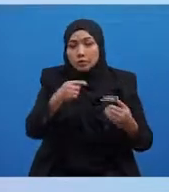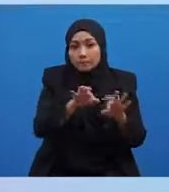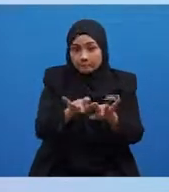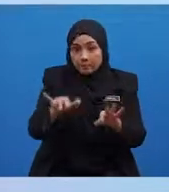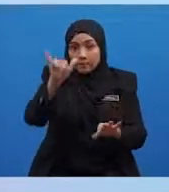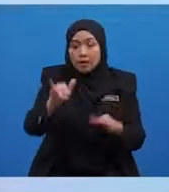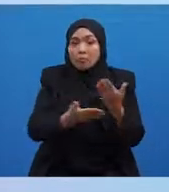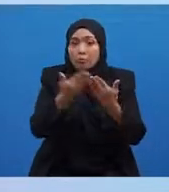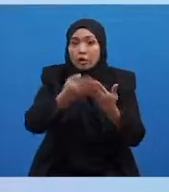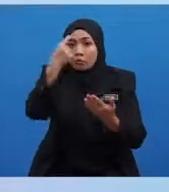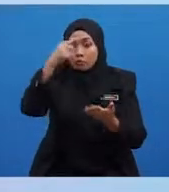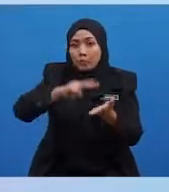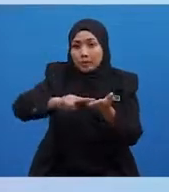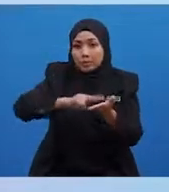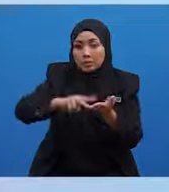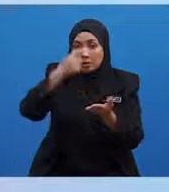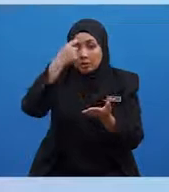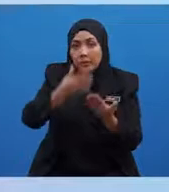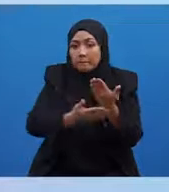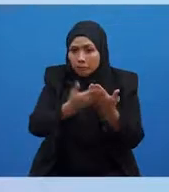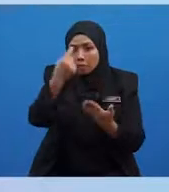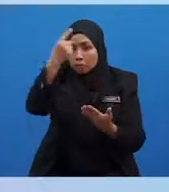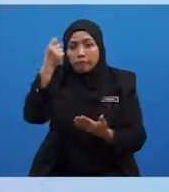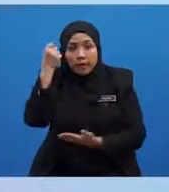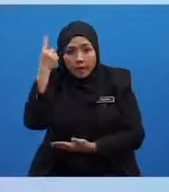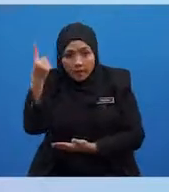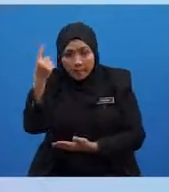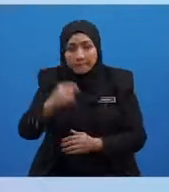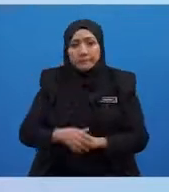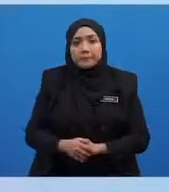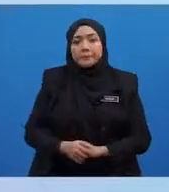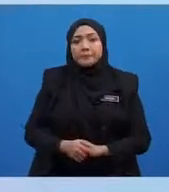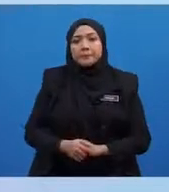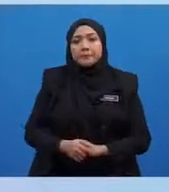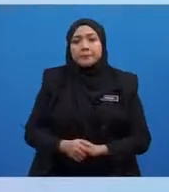senang dibaca dan mudah difahami oleh pengguna.